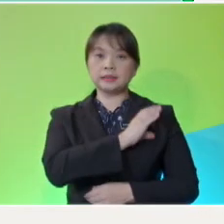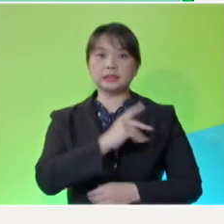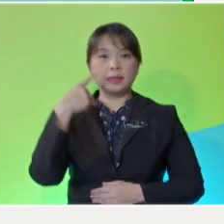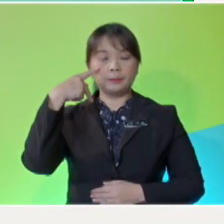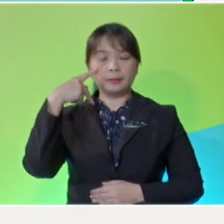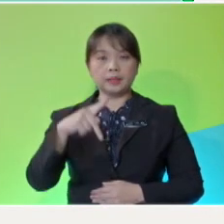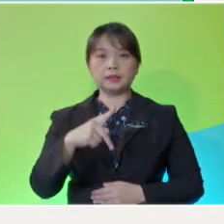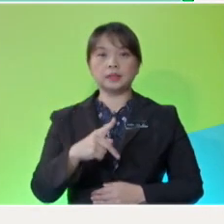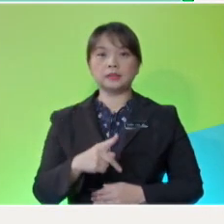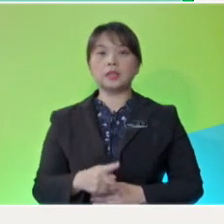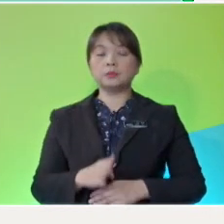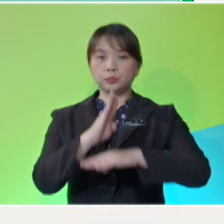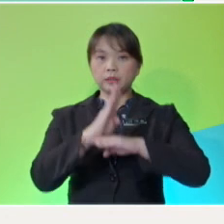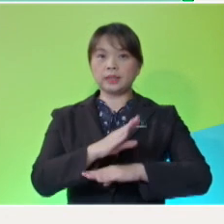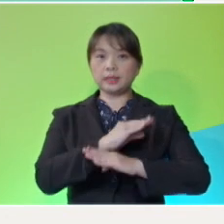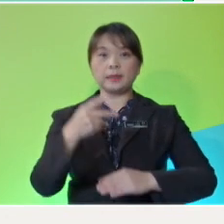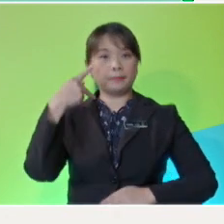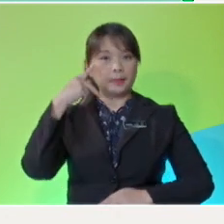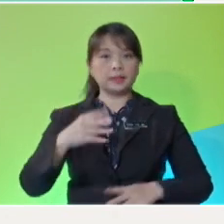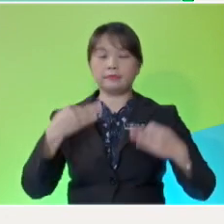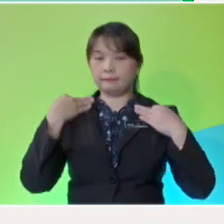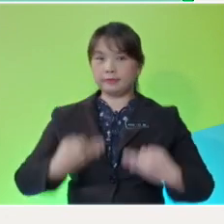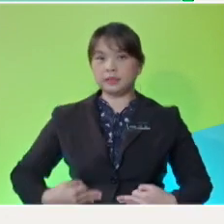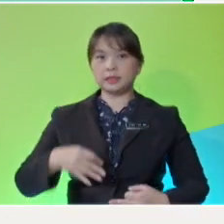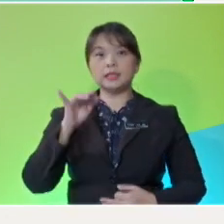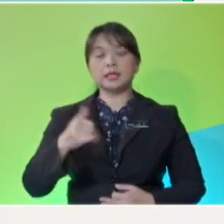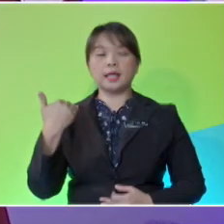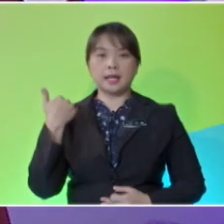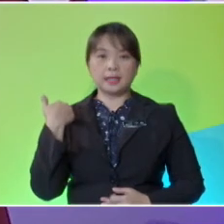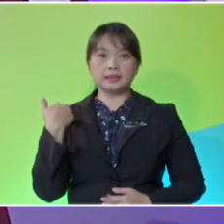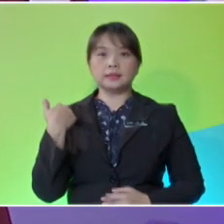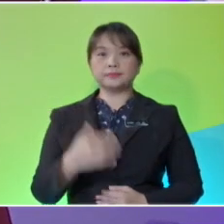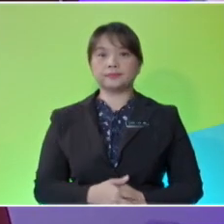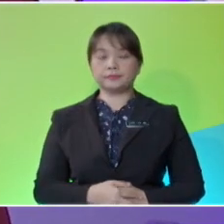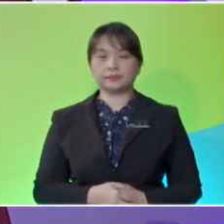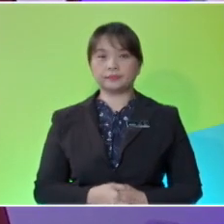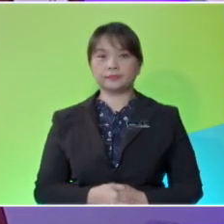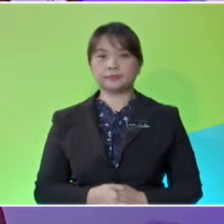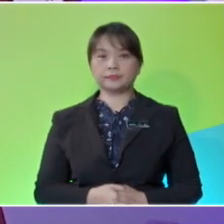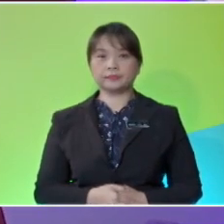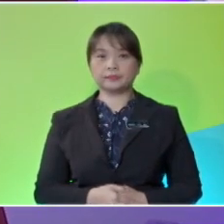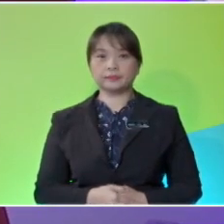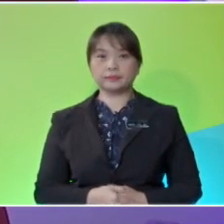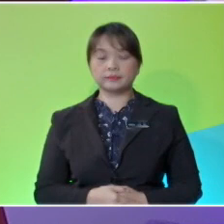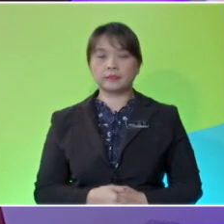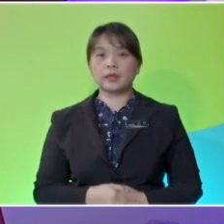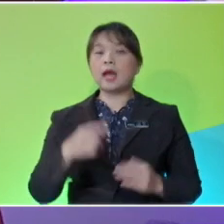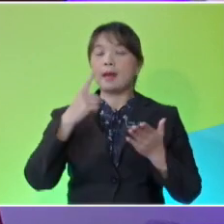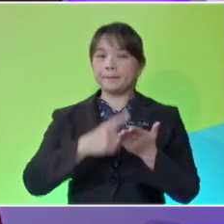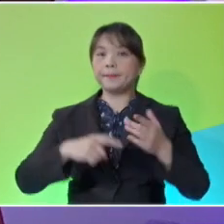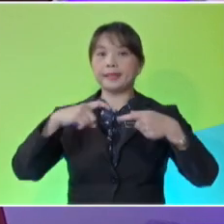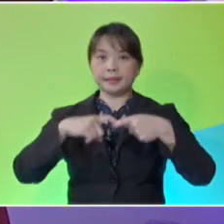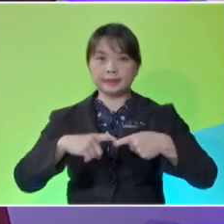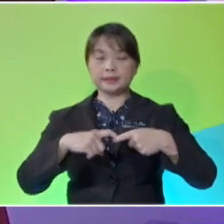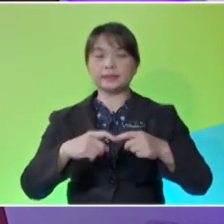dan juga Panda darat yang terdapat di dalam peta topografi Oke Mari kita lihat hubung kaitannya Apa kaitan antara